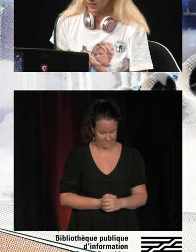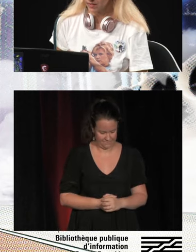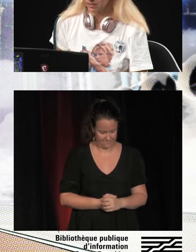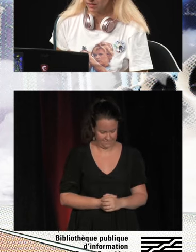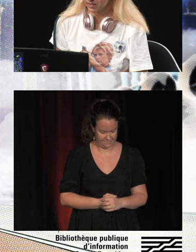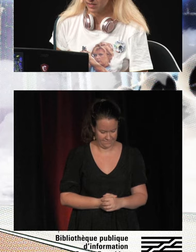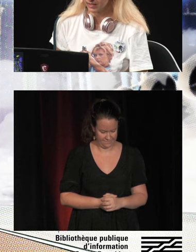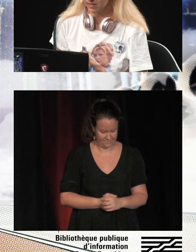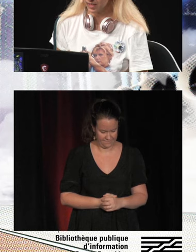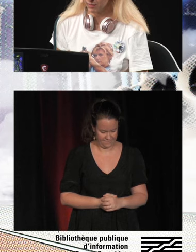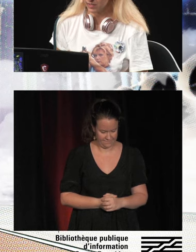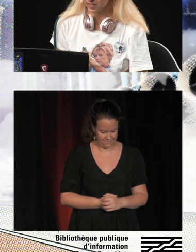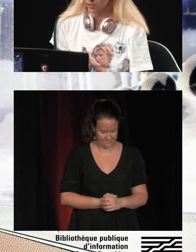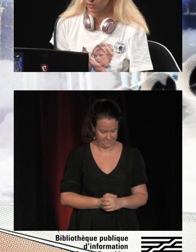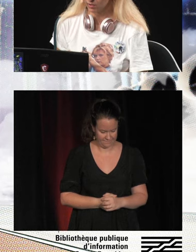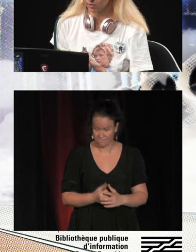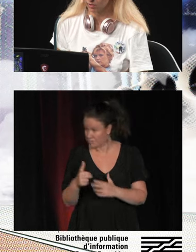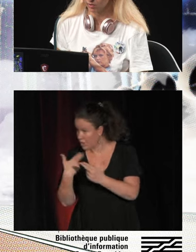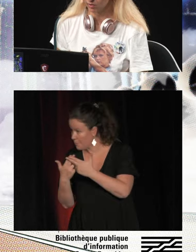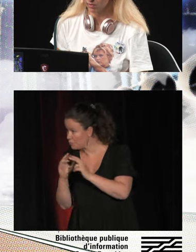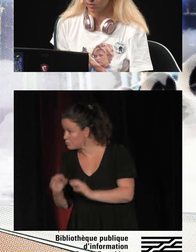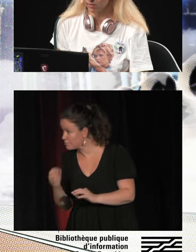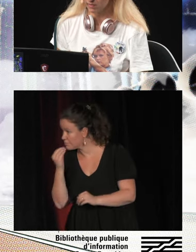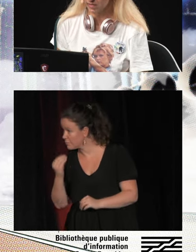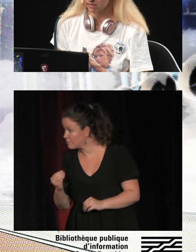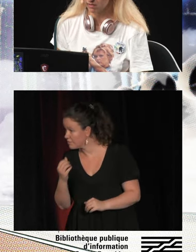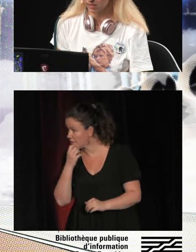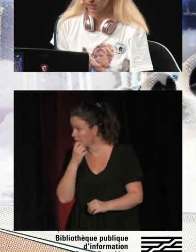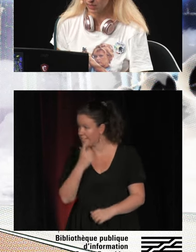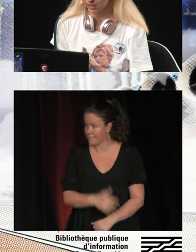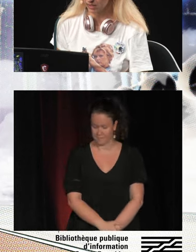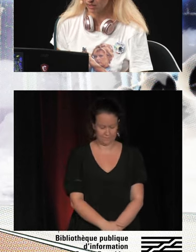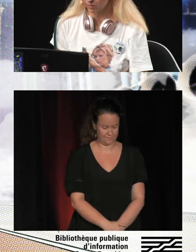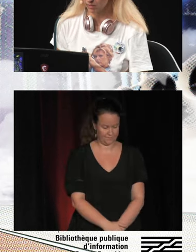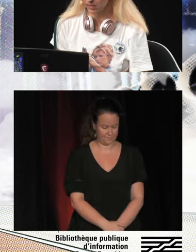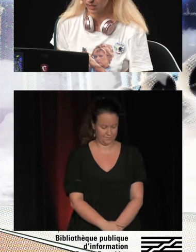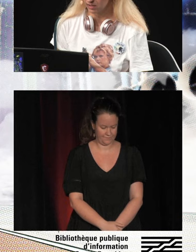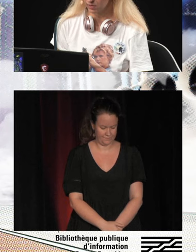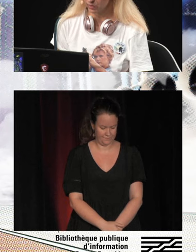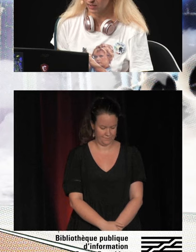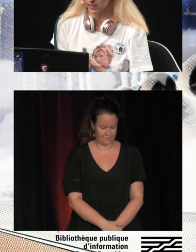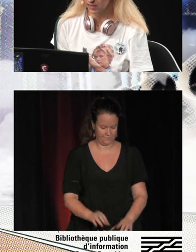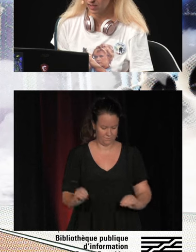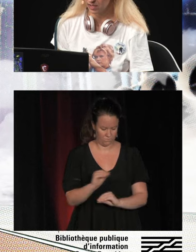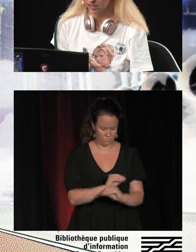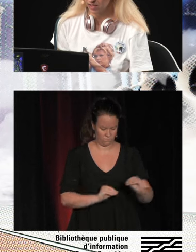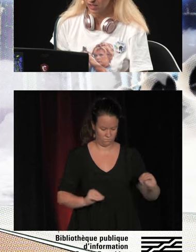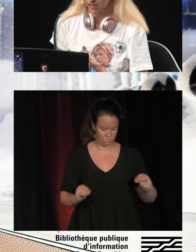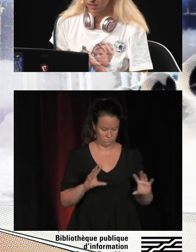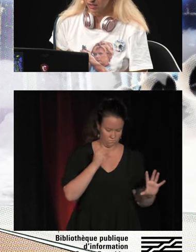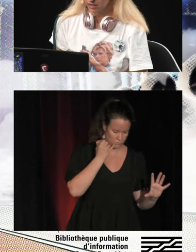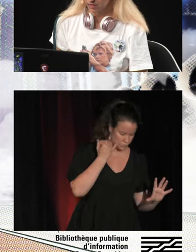Je sais pas si la réponse est satisfaisante ou non, mais hop là, ça on le met là, lui on le met ici.